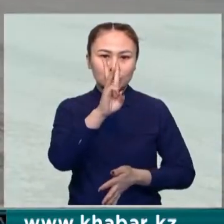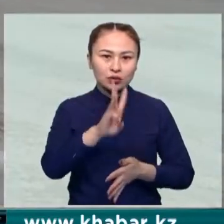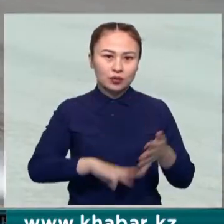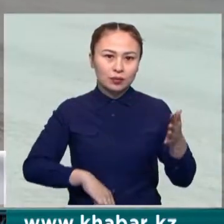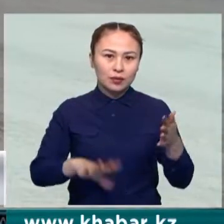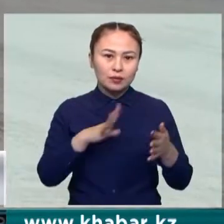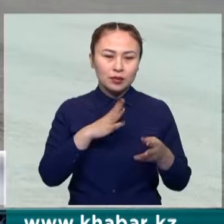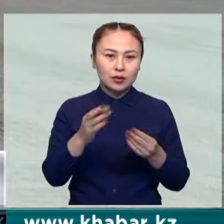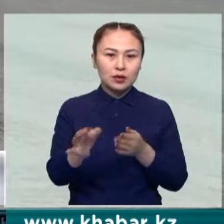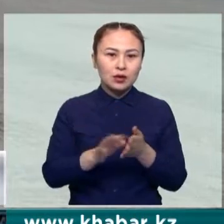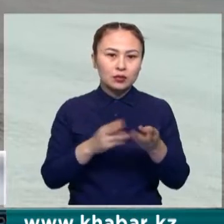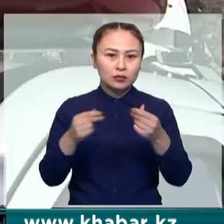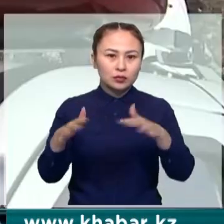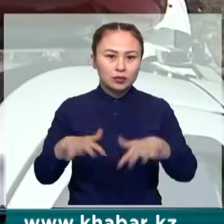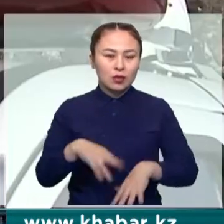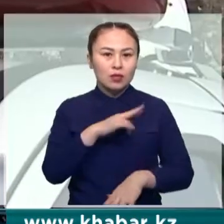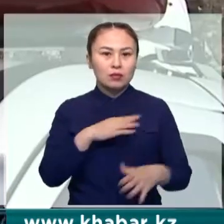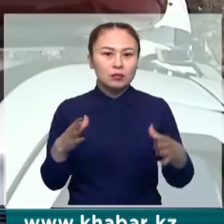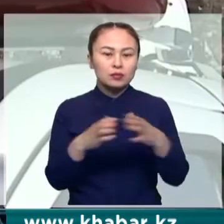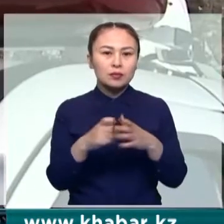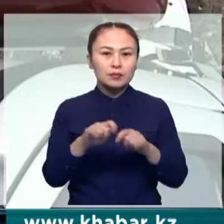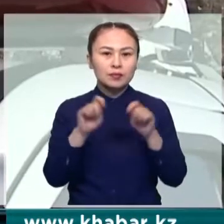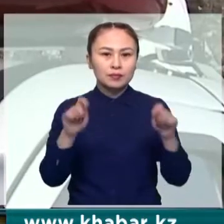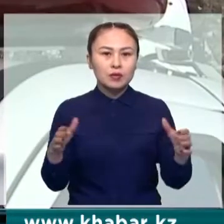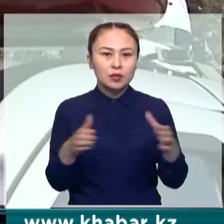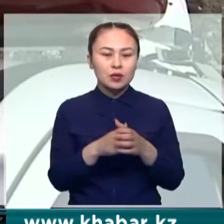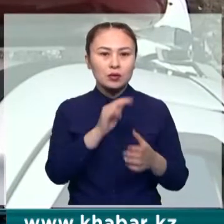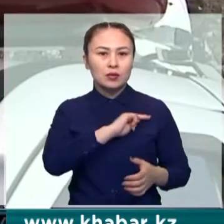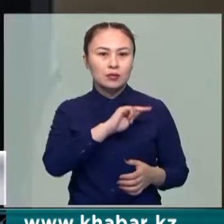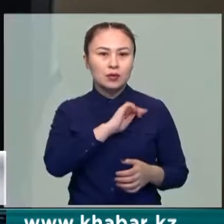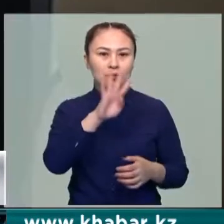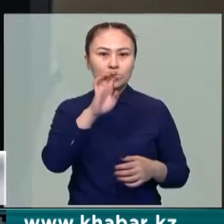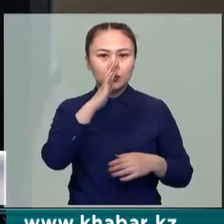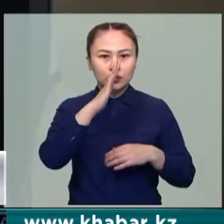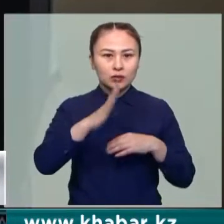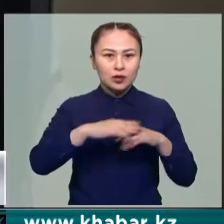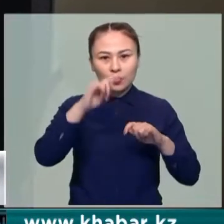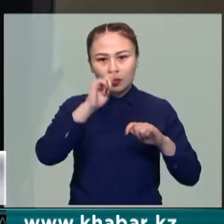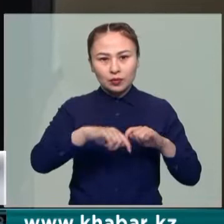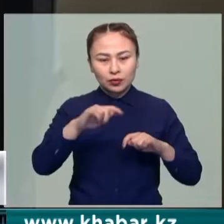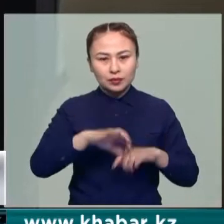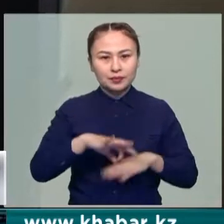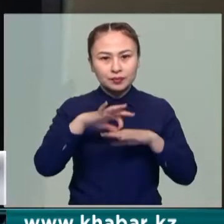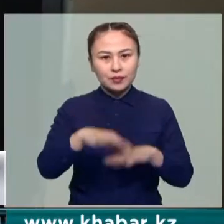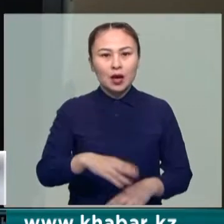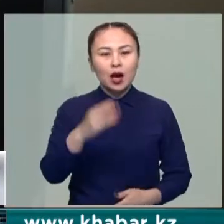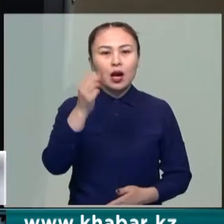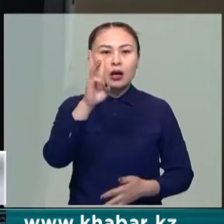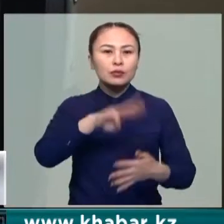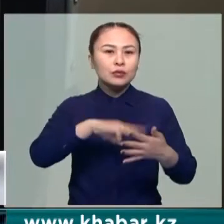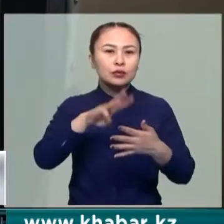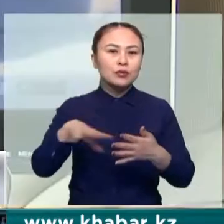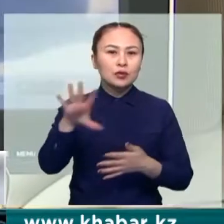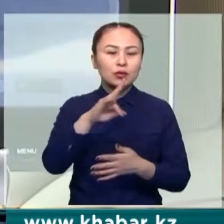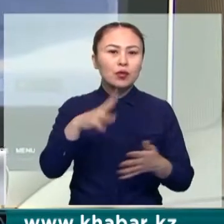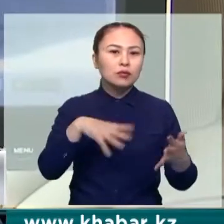көлемін өндіріп алды. Өңірде атқарушы орган өкілдерінен құралған мобильді топ жұмыс жасап, 400-ге жуық рейд өткізді. Айыппұлды